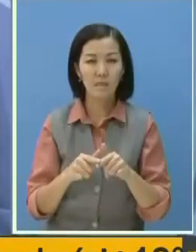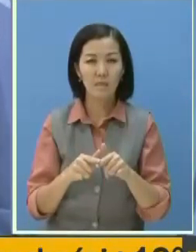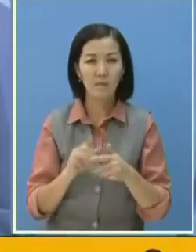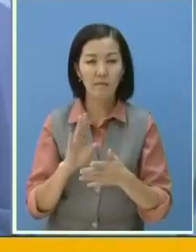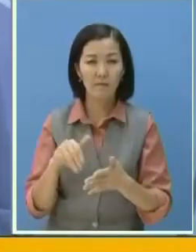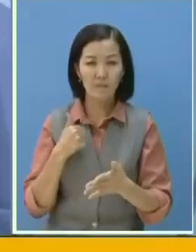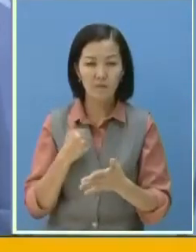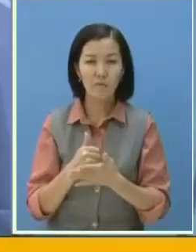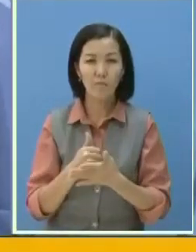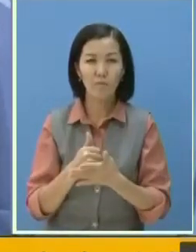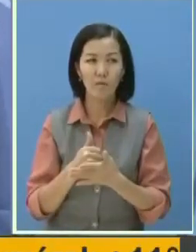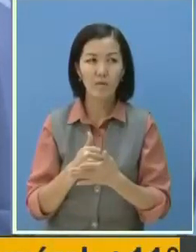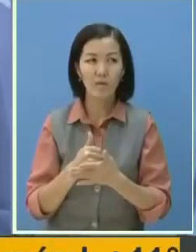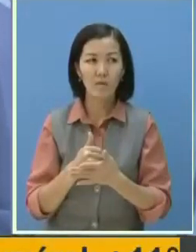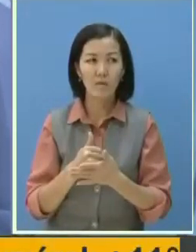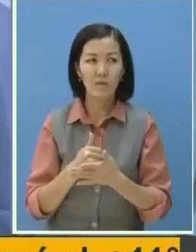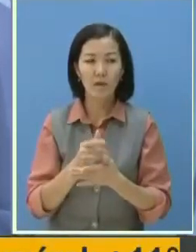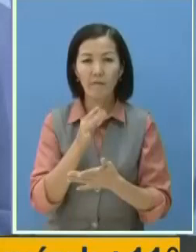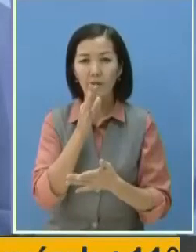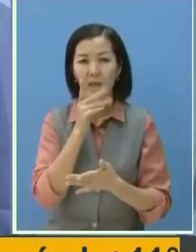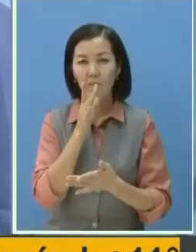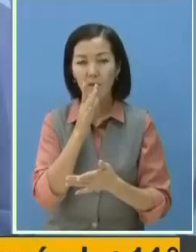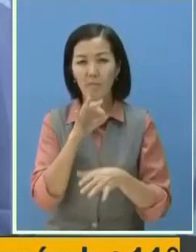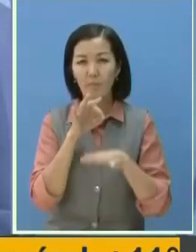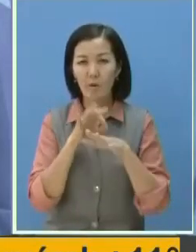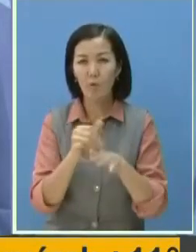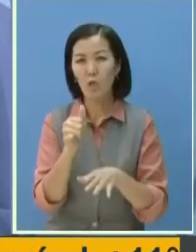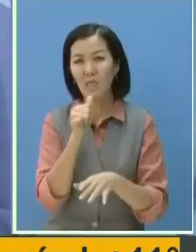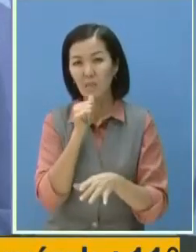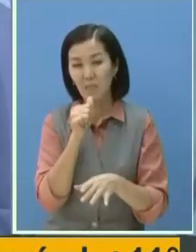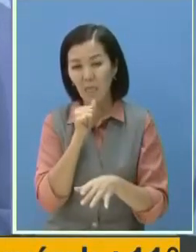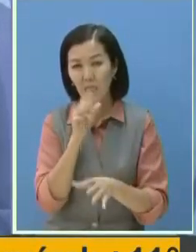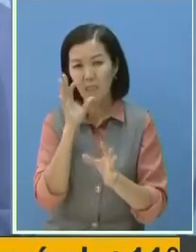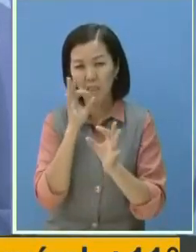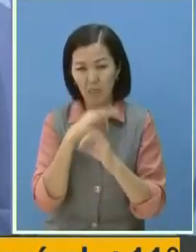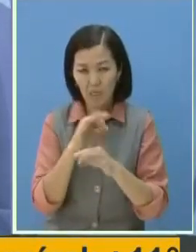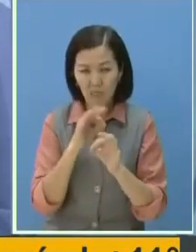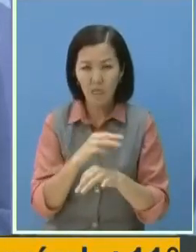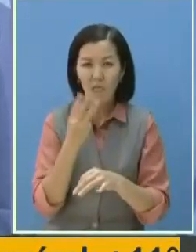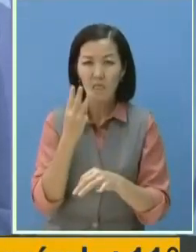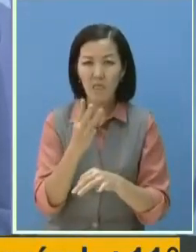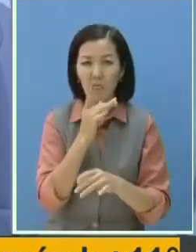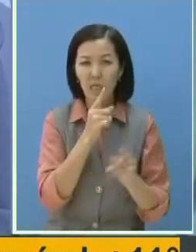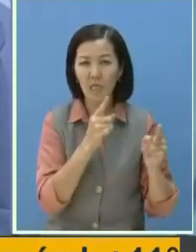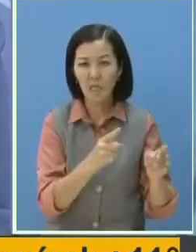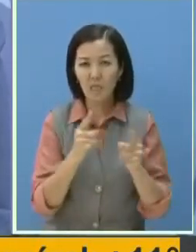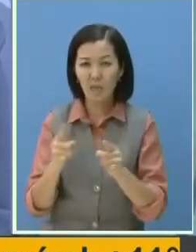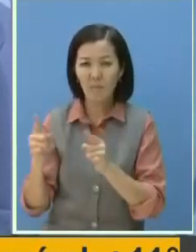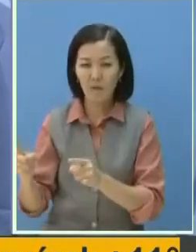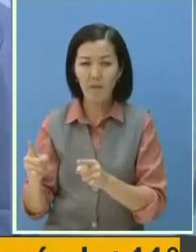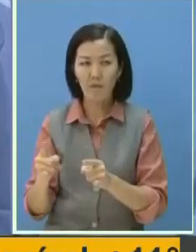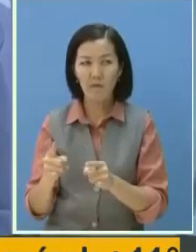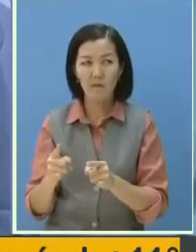основном время уходит на то, чтобы проводить испытания. Их, вы знаете, 3 этапа, и для того, чтобы